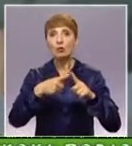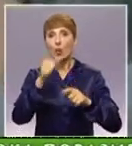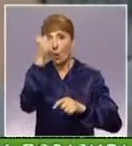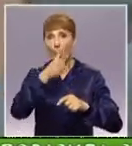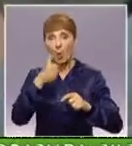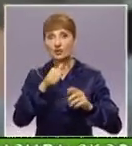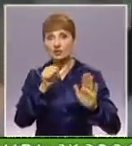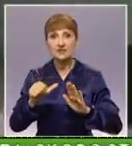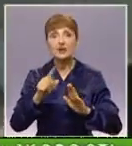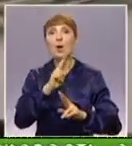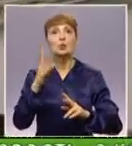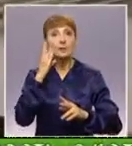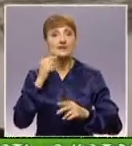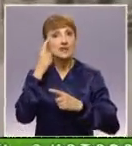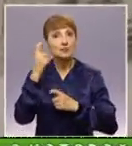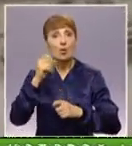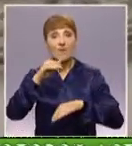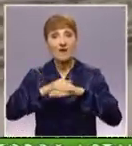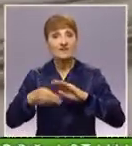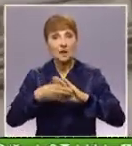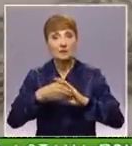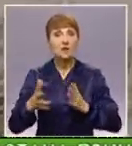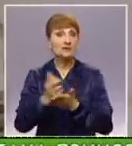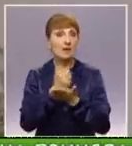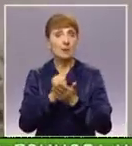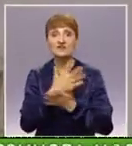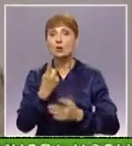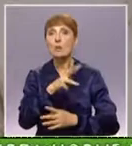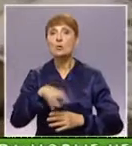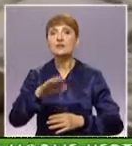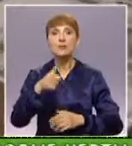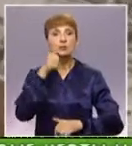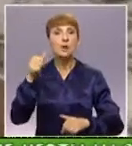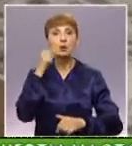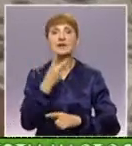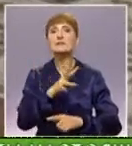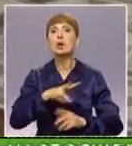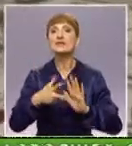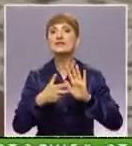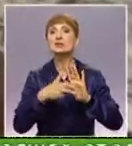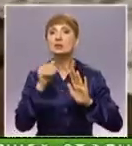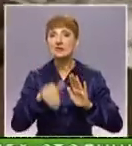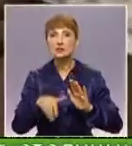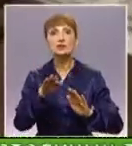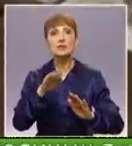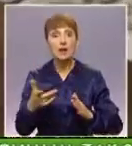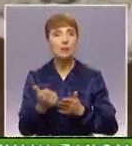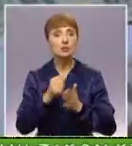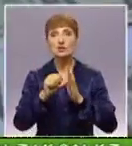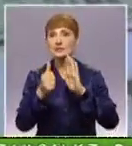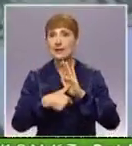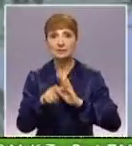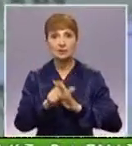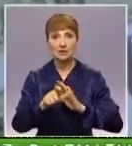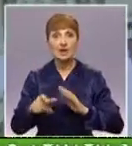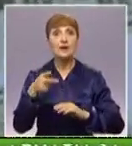алматинцев, сообщивших о фактах взяточничества, заработали свыше 1 000 000 тенге. В прошлом году 1 800 000 тенге получили 16